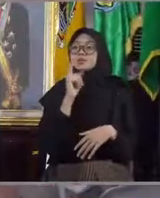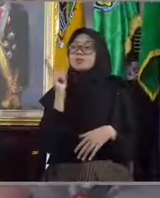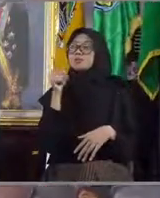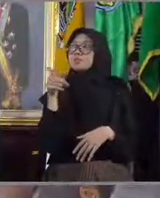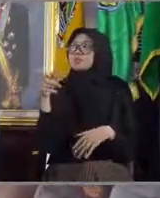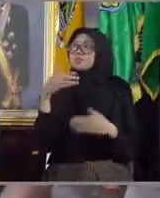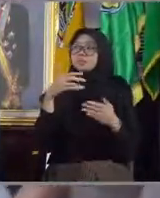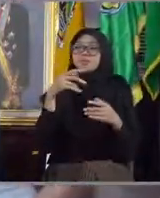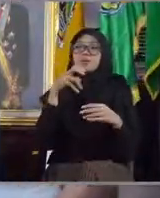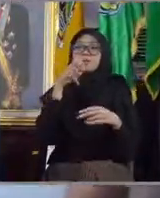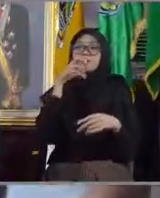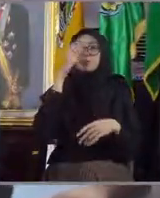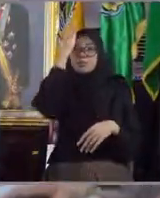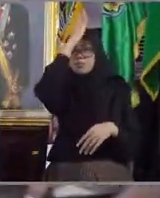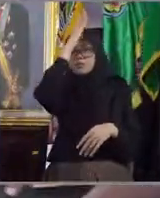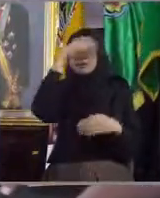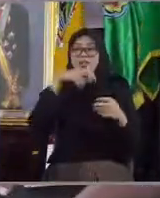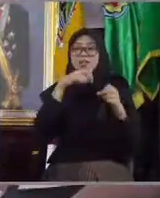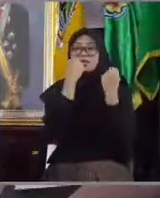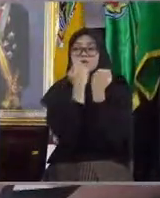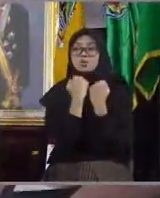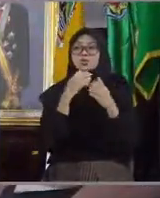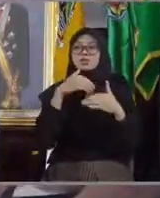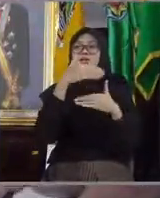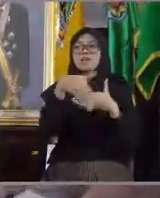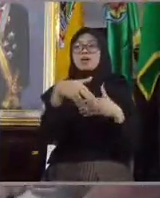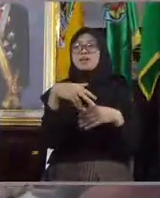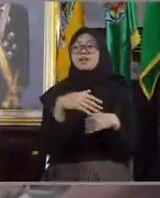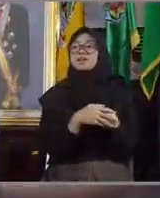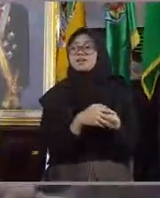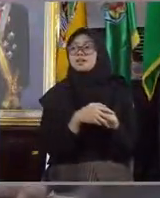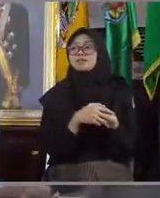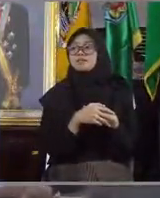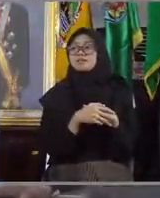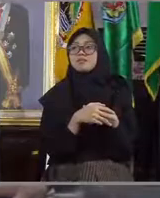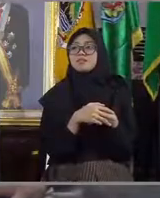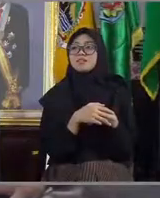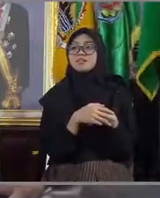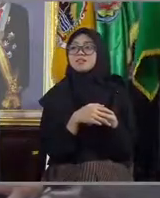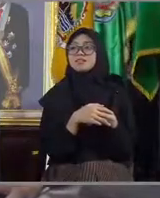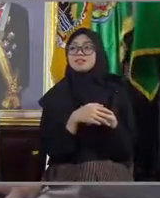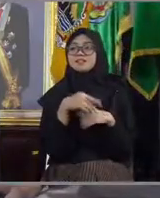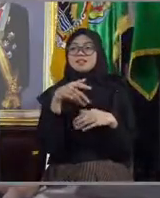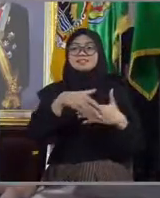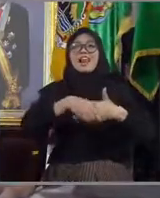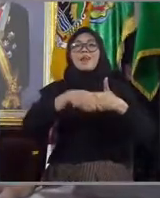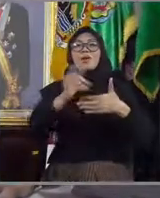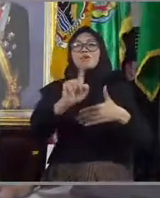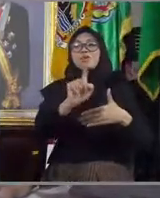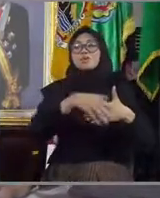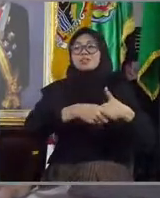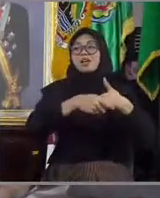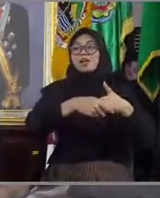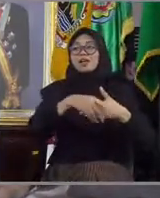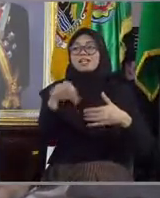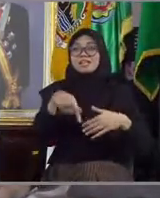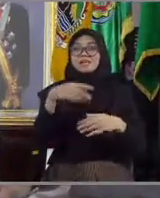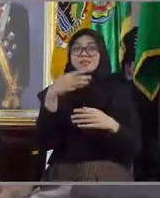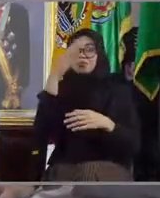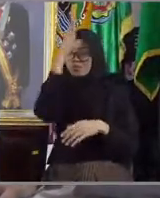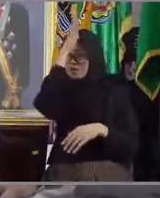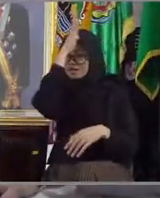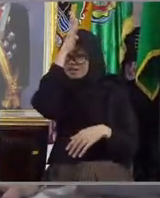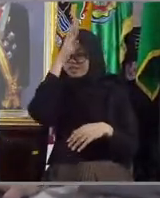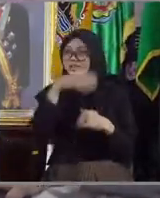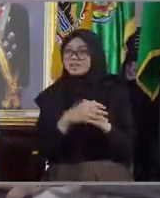jawab. Ya, mumpung ketemu. Enggak, nggih pun, benti jawab, gantian. Ini salaman sik, salaman karo Pak Bupati iki tangane nggih. Eh, niku Pak Bupati. Lalu, satu